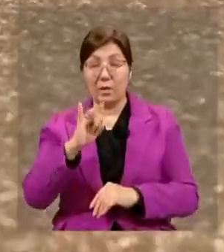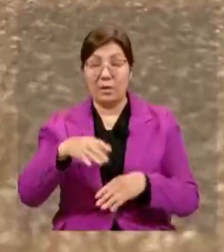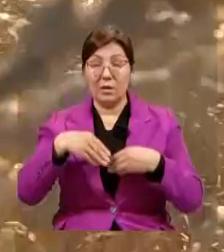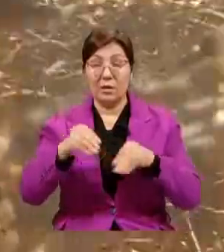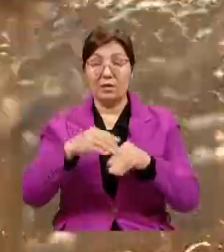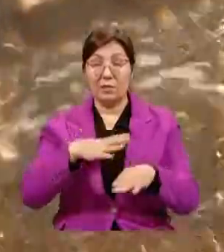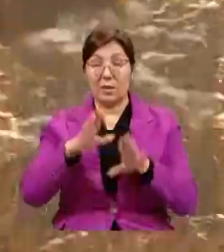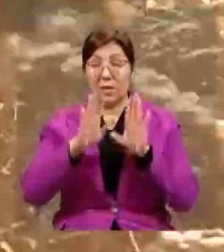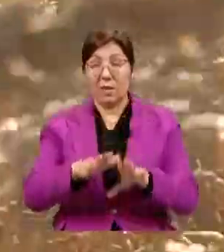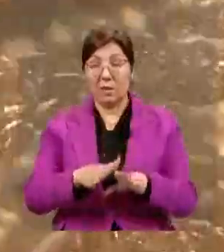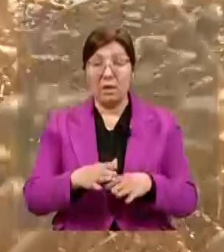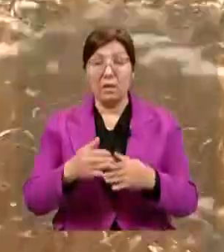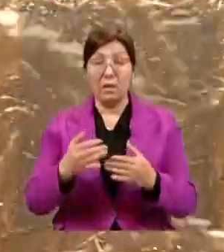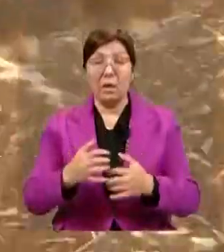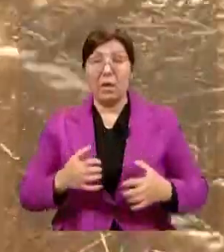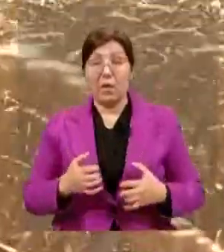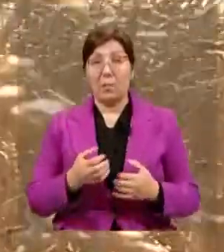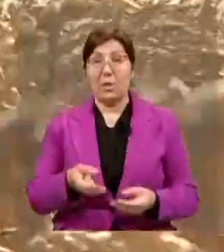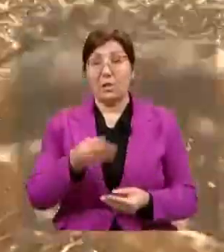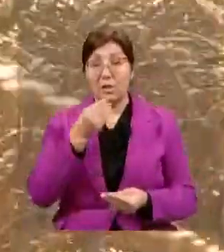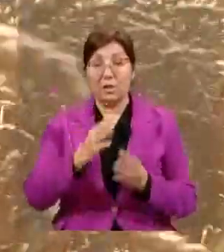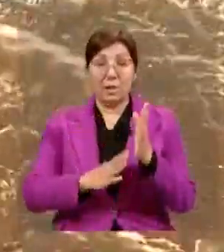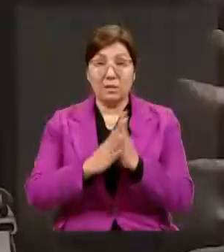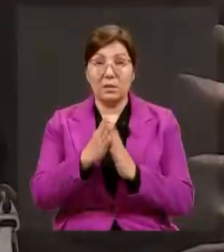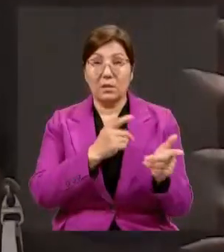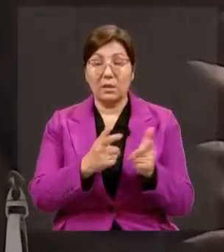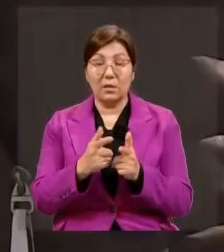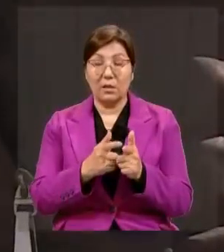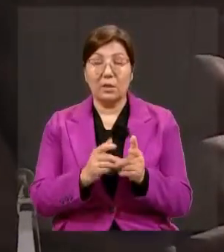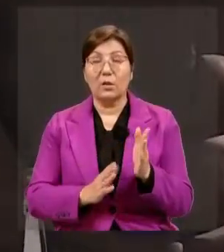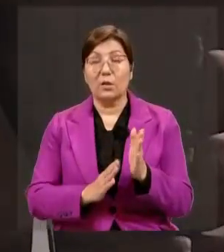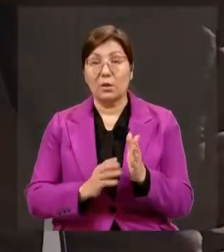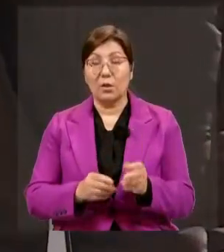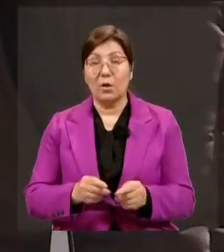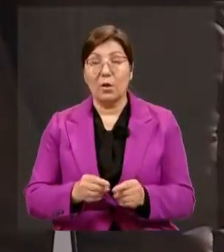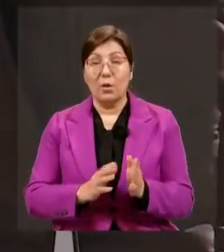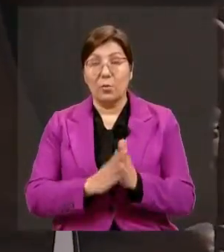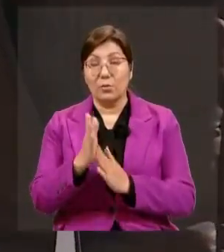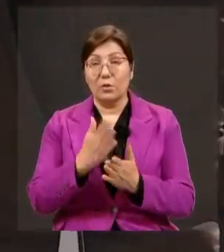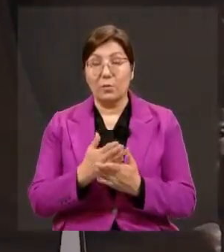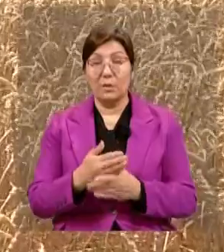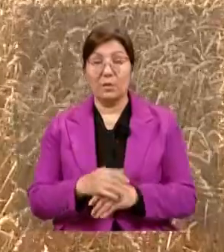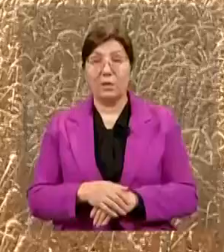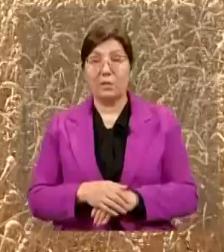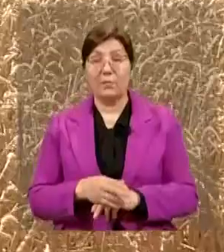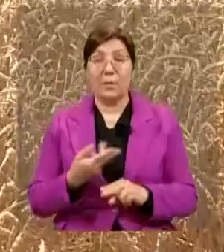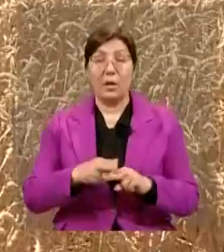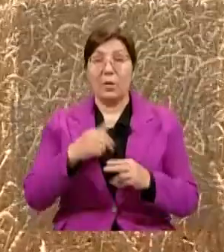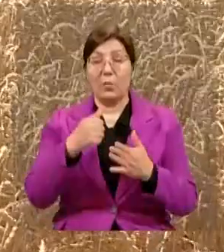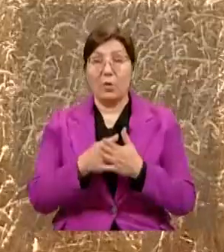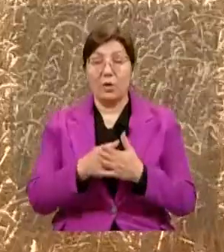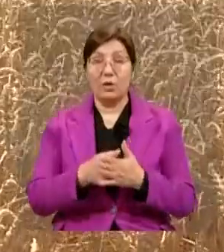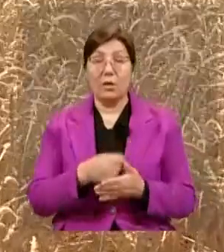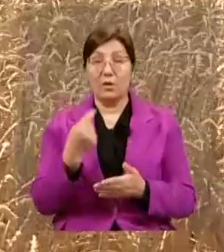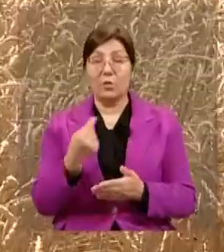және мал азығы дақылдары өсірілді. Кәсіби иесі Нұрболат Малсақбаев осы салада 38 жылдан бері еңбек етіп келеді. Бұған дейін агроном